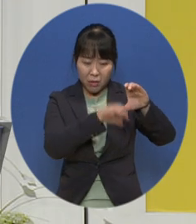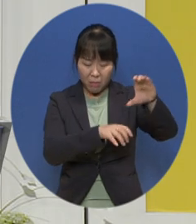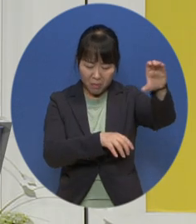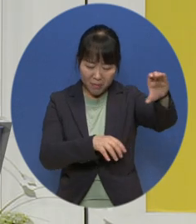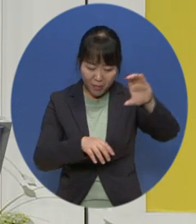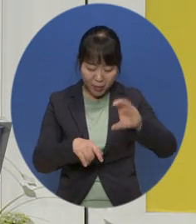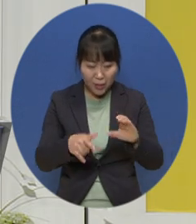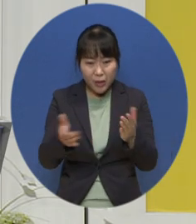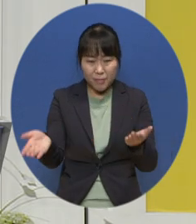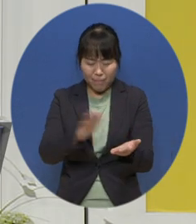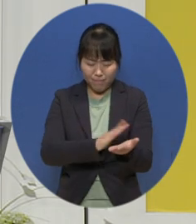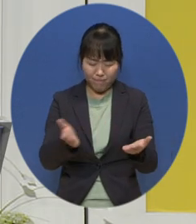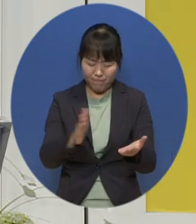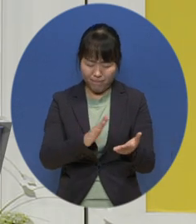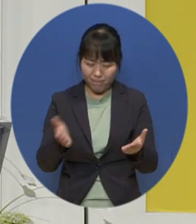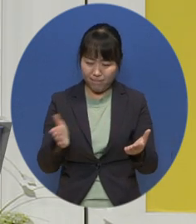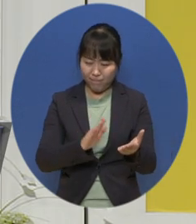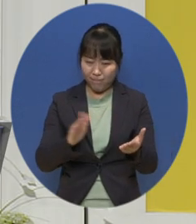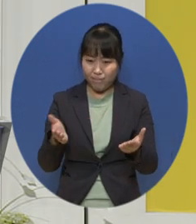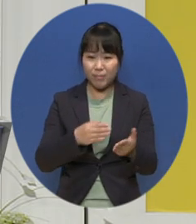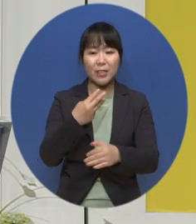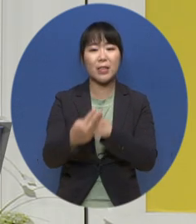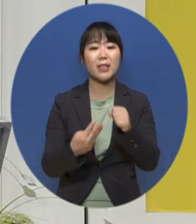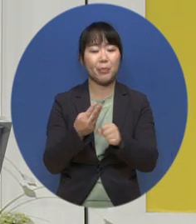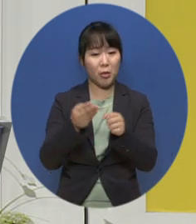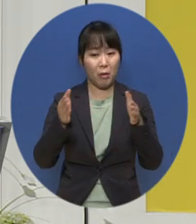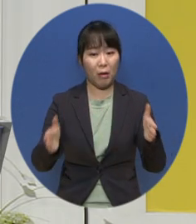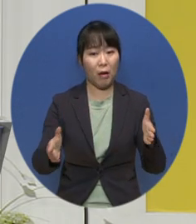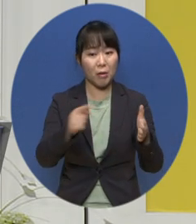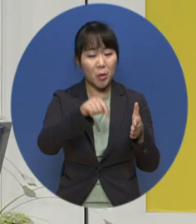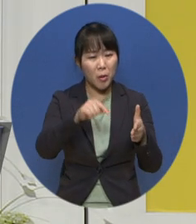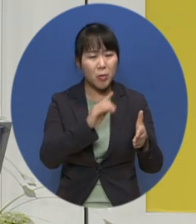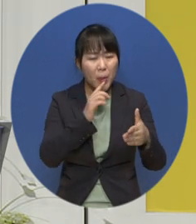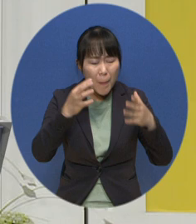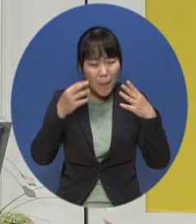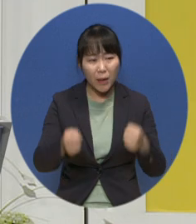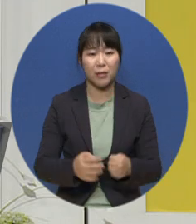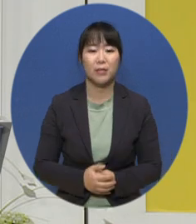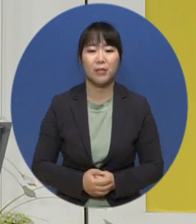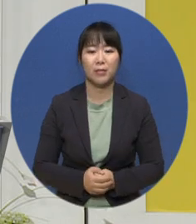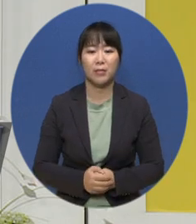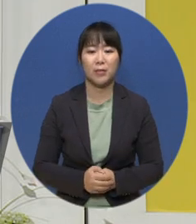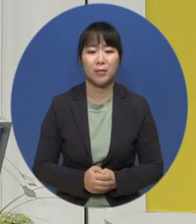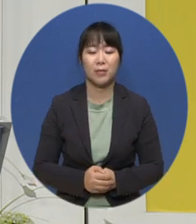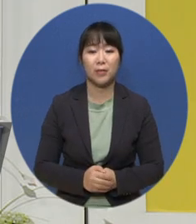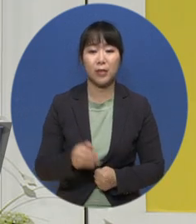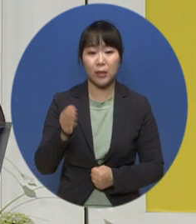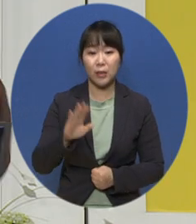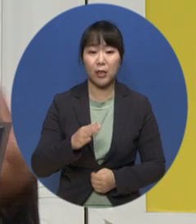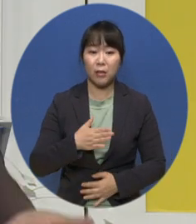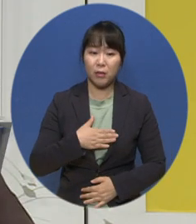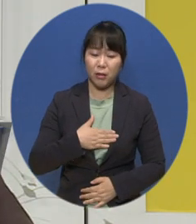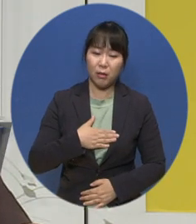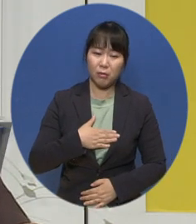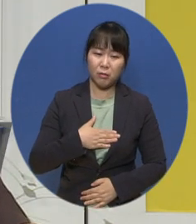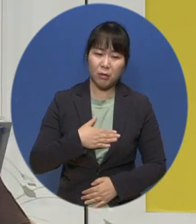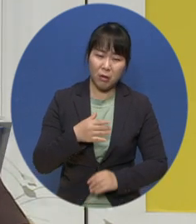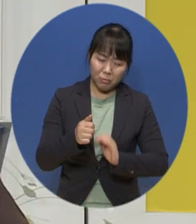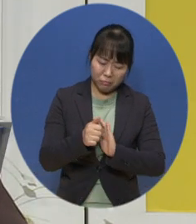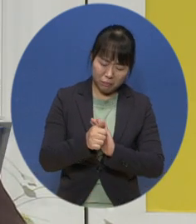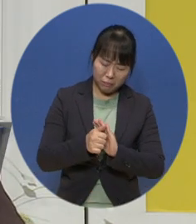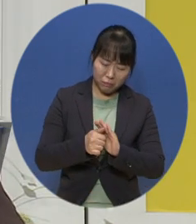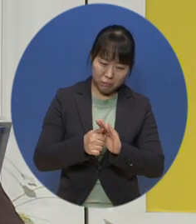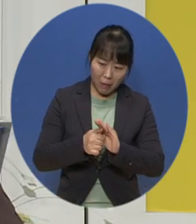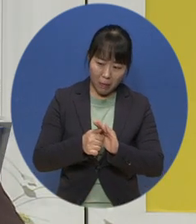4 걸리 3년도 안 읽었습니다 으 그 속에 별게 다 등 어때요 그랬었는데 자기 소외를 떨어진 떨어뜨려 낼 수